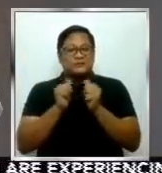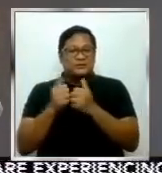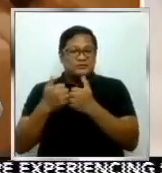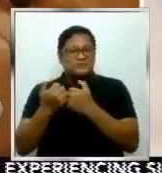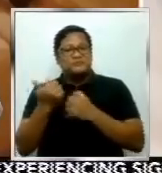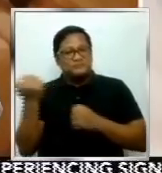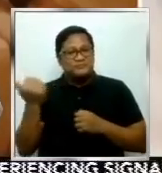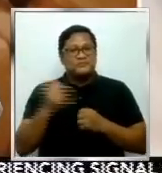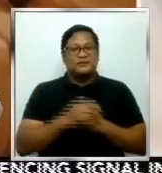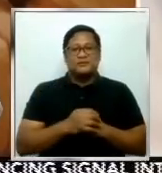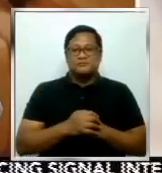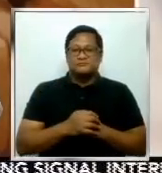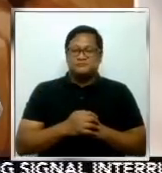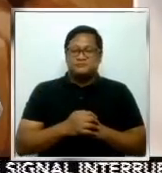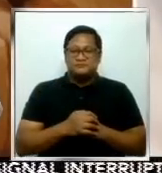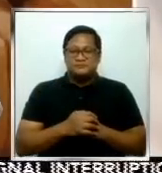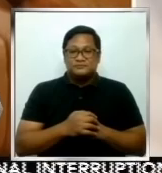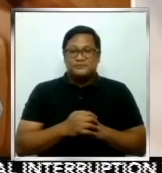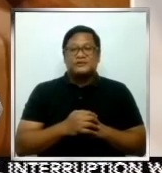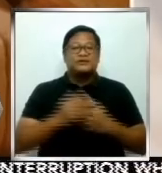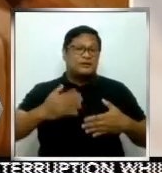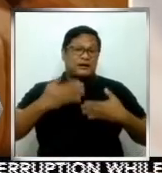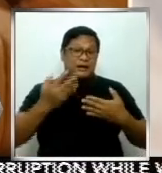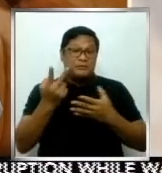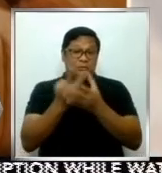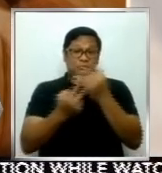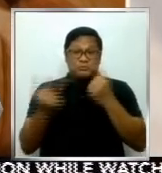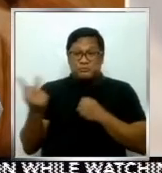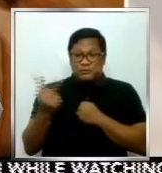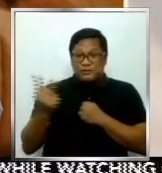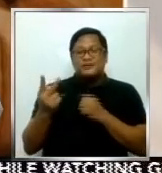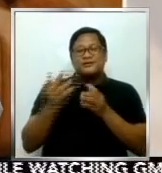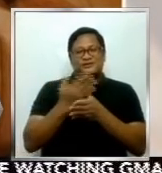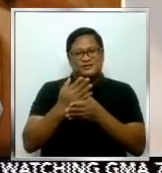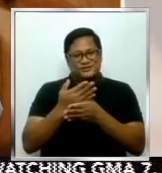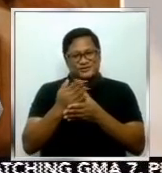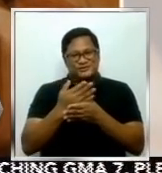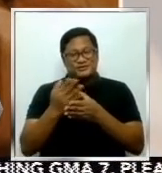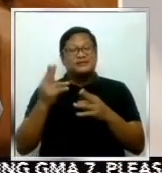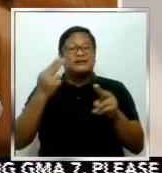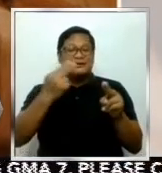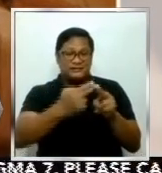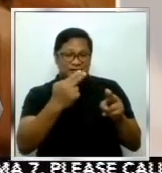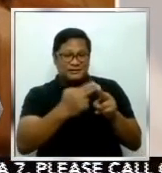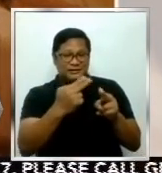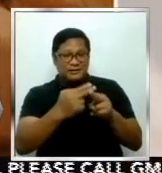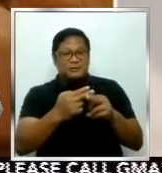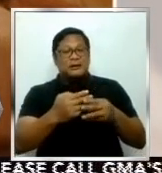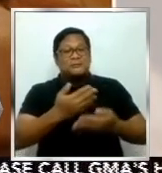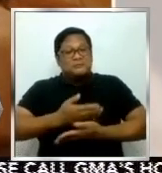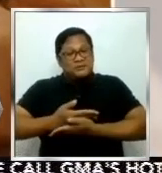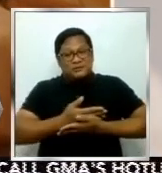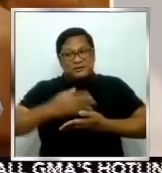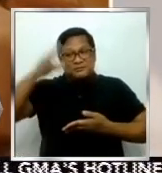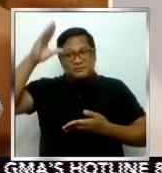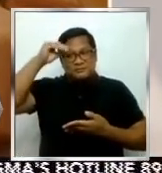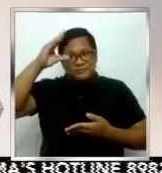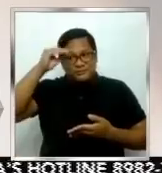Gutierrez. Ang happy couple, i-share na rin ang magiging pangalan ng kanilang baby boy, si Rodolfo